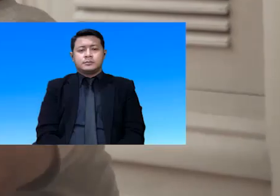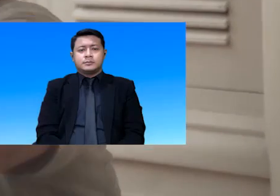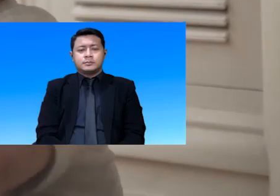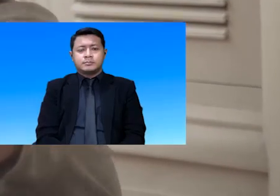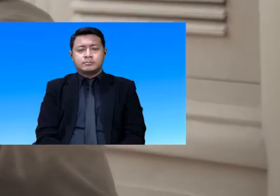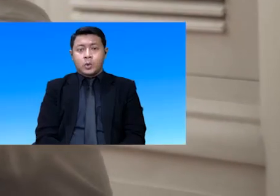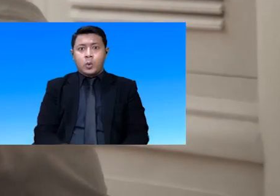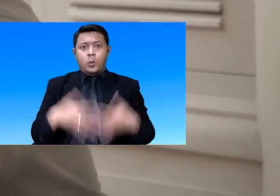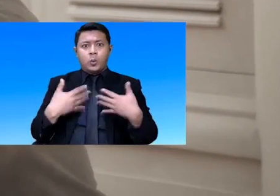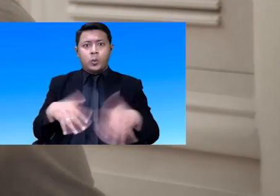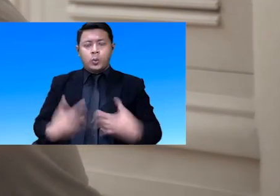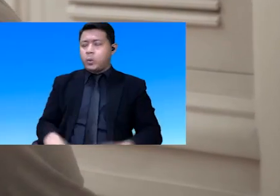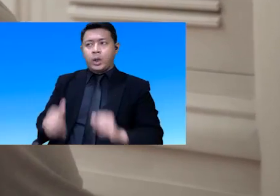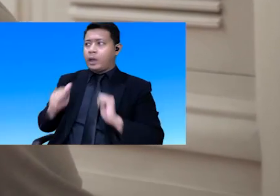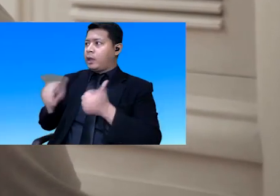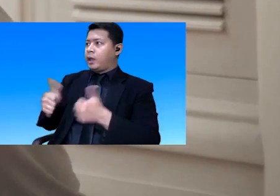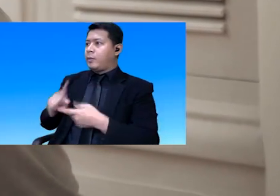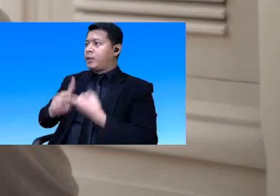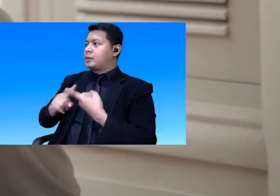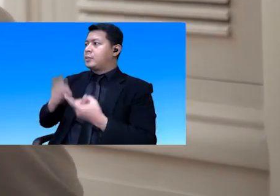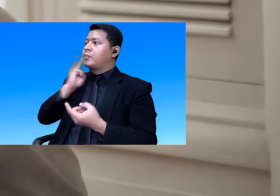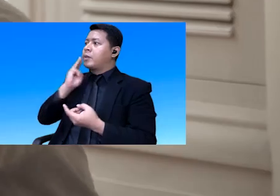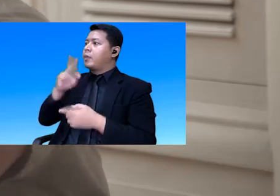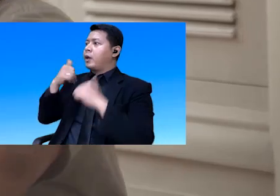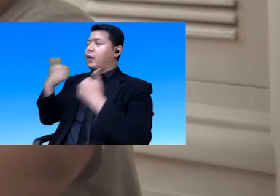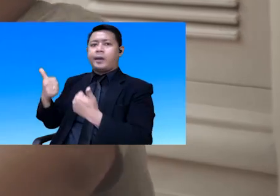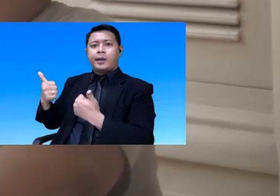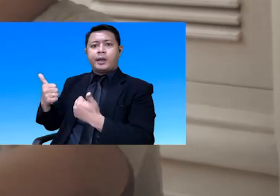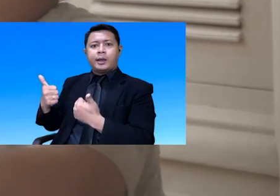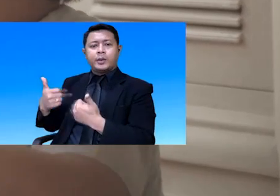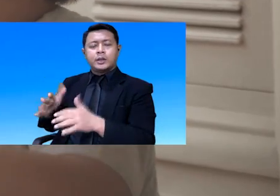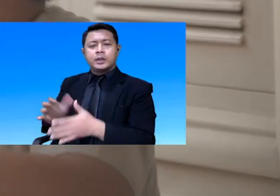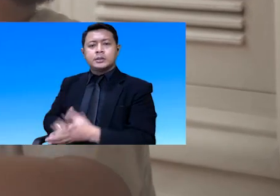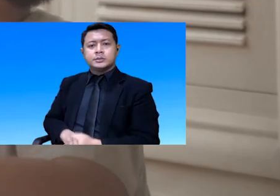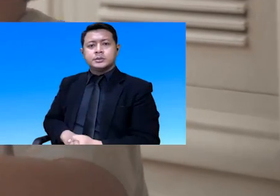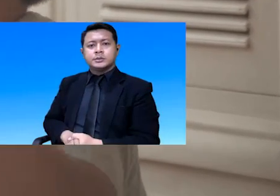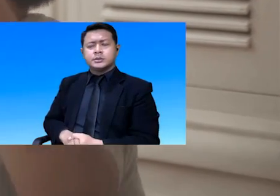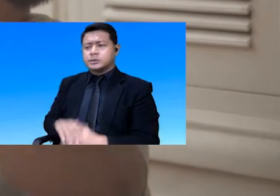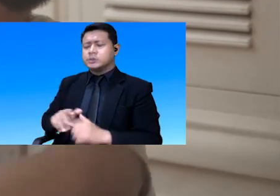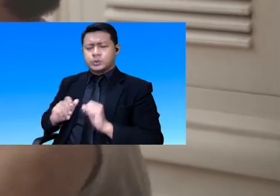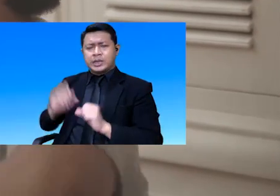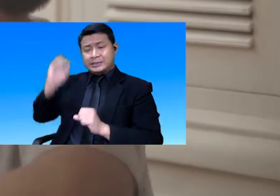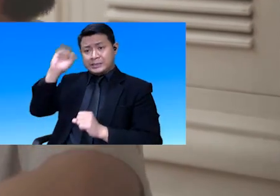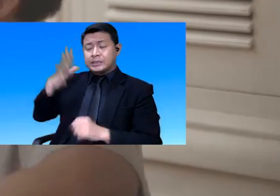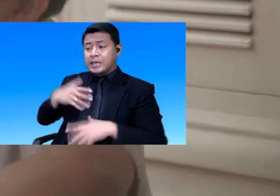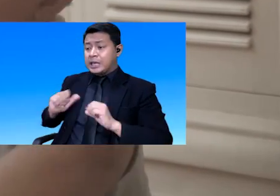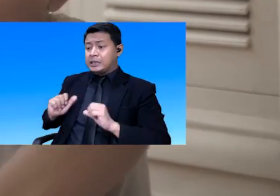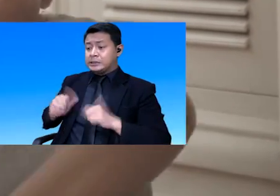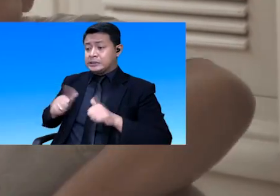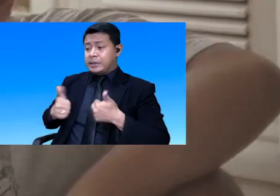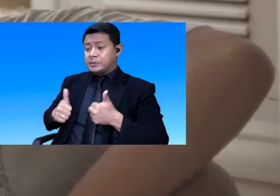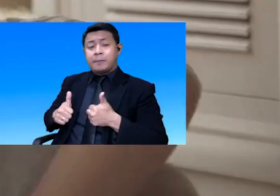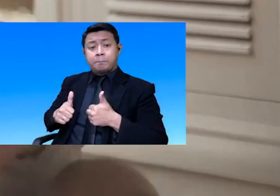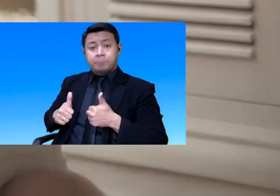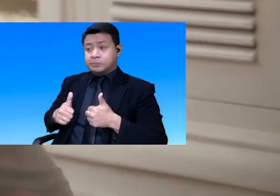Wah, hebat kali teman mama itu, Mak. Mak, ya udah, ini udah siang. Abang siap-siap dulu ya, Mak.